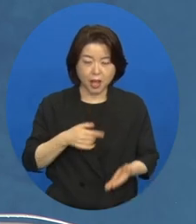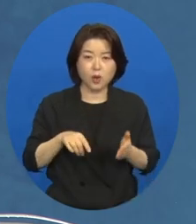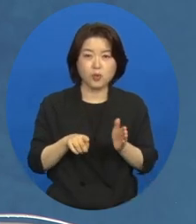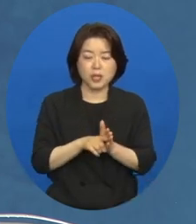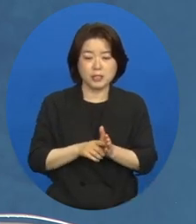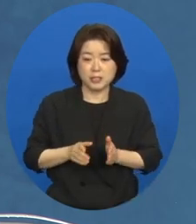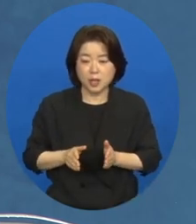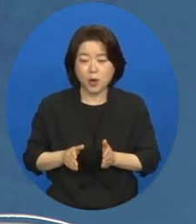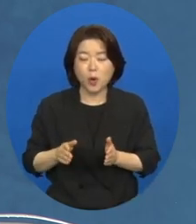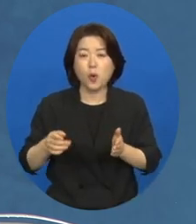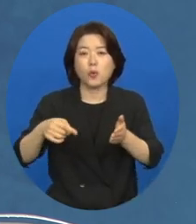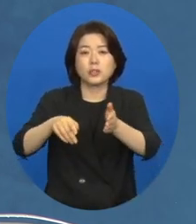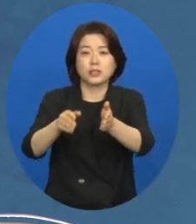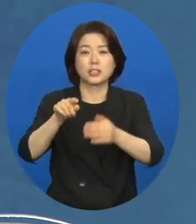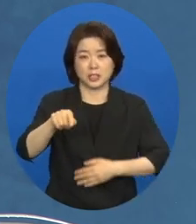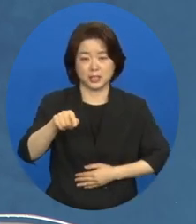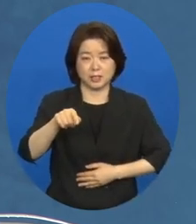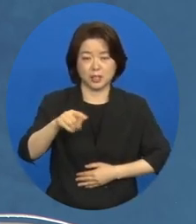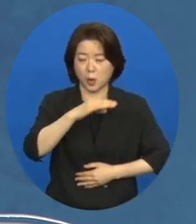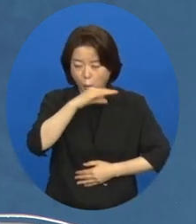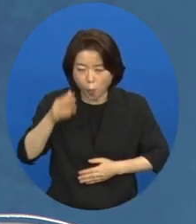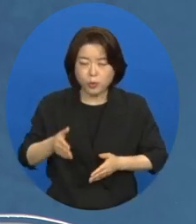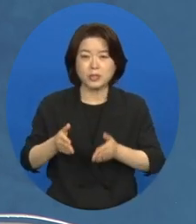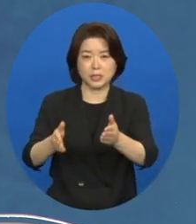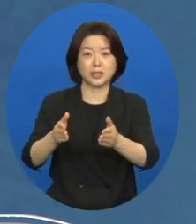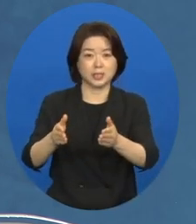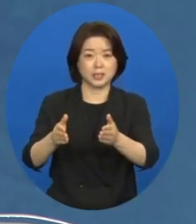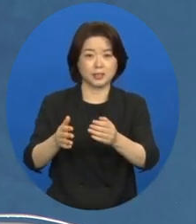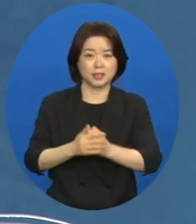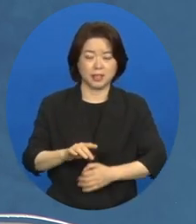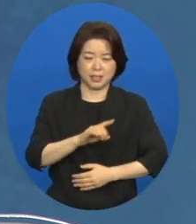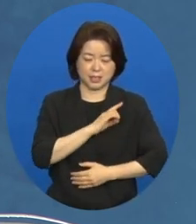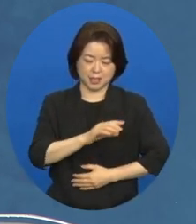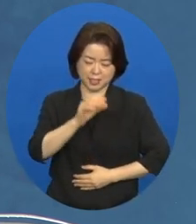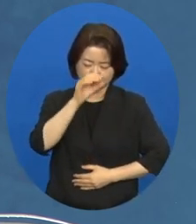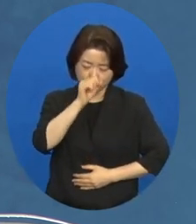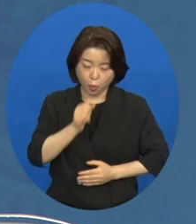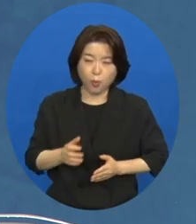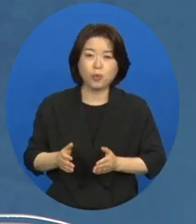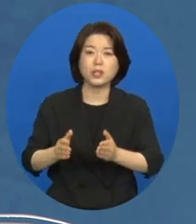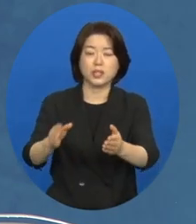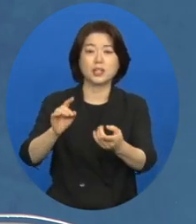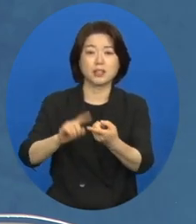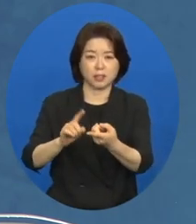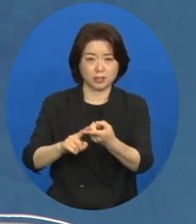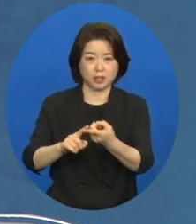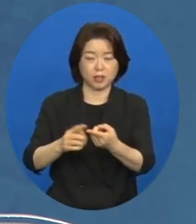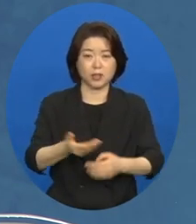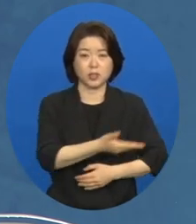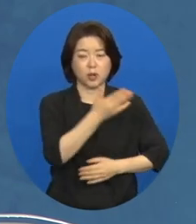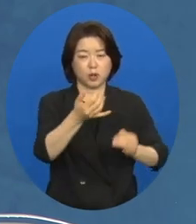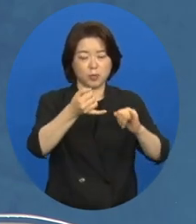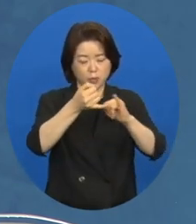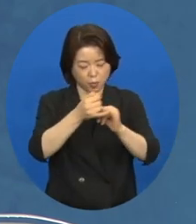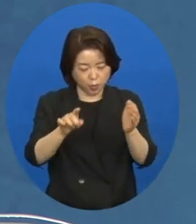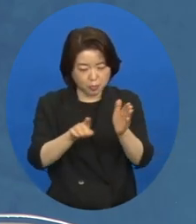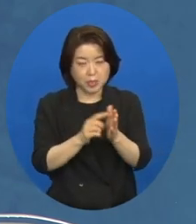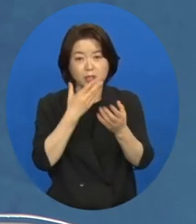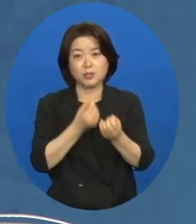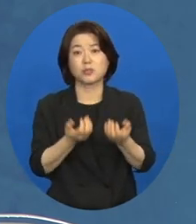가장 옳은 길이고 가장 선한 길임을 여러분이 꼭 믿으시기를